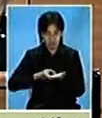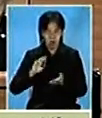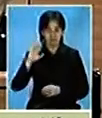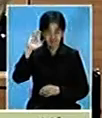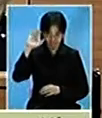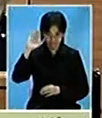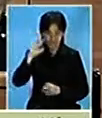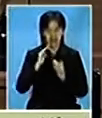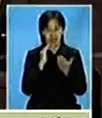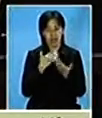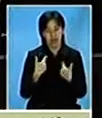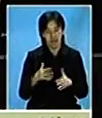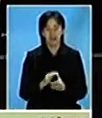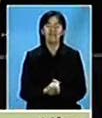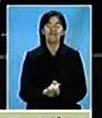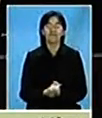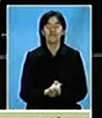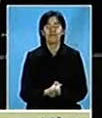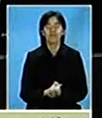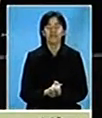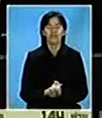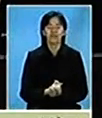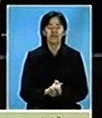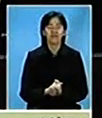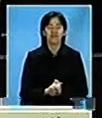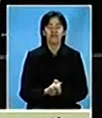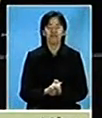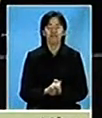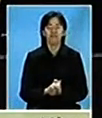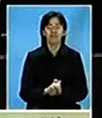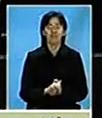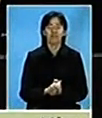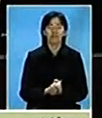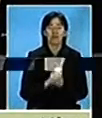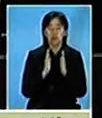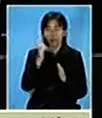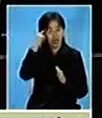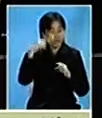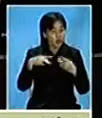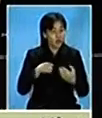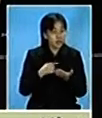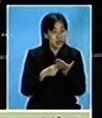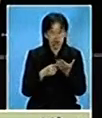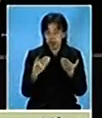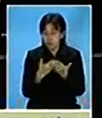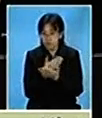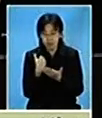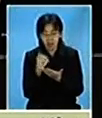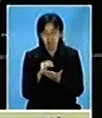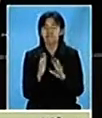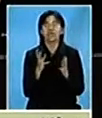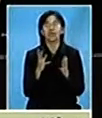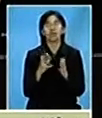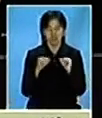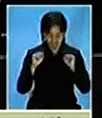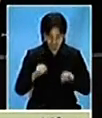ครับ ขอบคุณครับ รับรองถูกต้องนะครับจะมีสมาชิกท่านใดเสนอเป็นอย่างอื่นไหมครับถ้าไม่มีถือว่าที่ประชุมเห็นชอบนะครับ